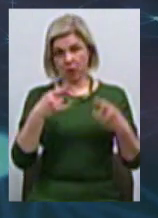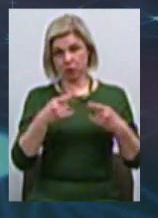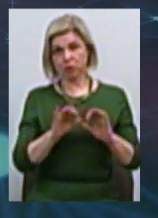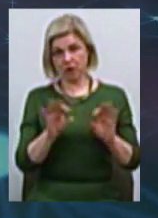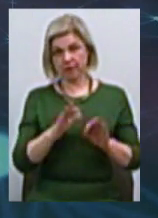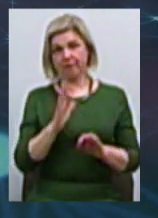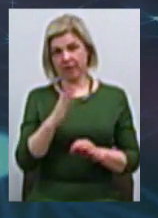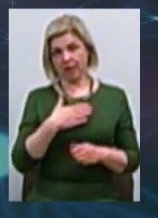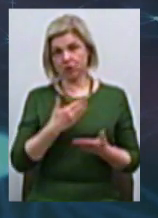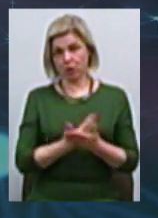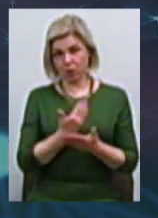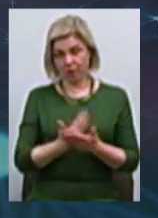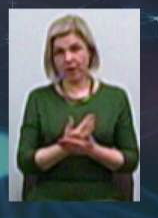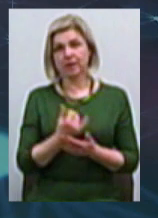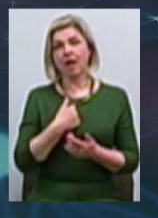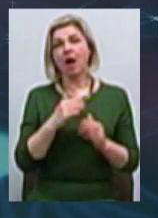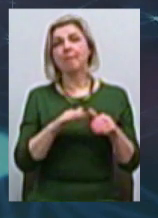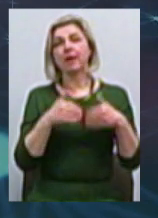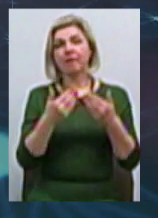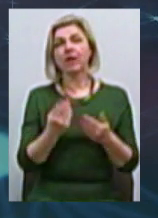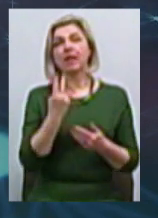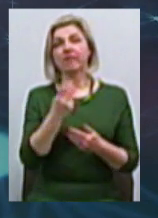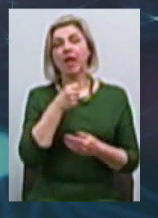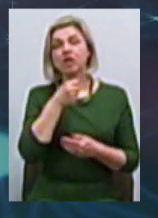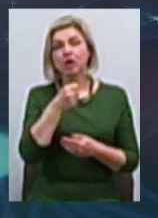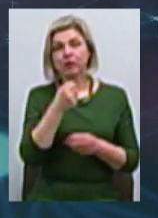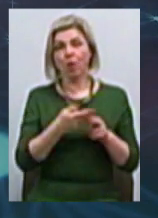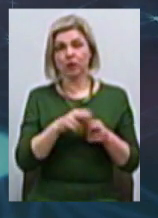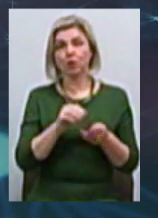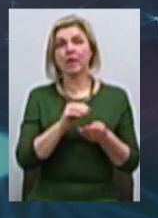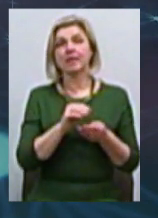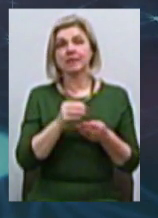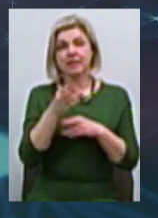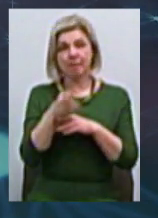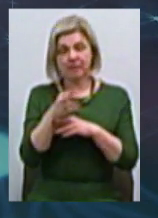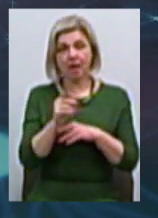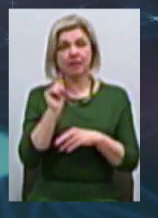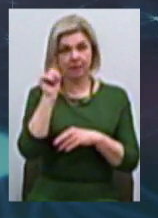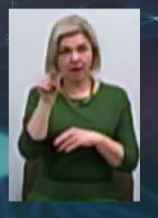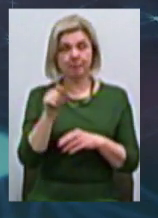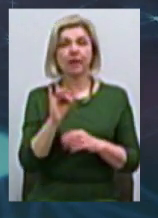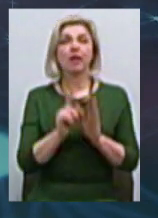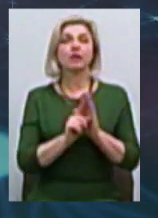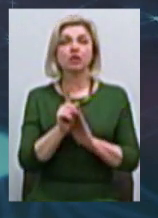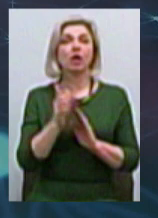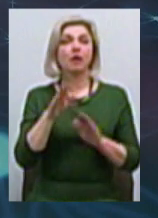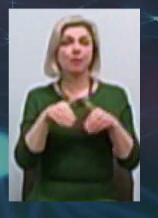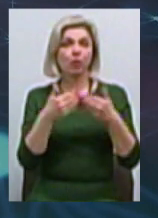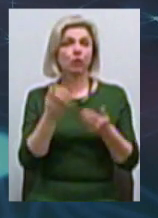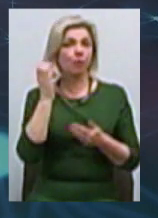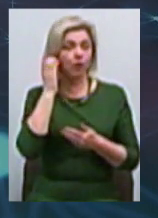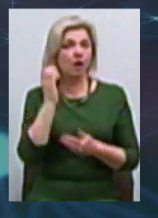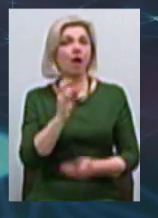з цього приводу. Я зараз запропоную по черзі парочку інтерв'ю, котрі вони записали також там. Спочатку пропоную послухати